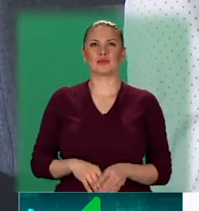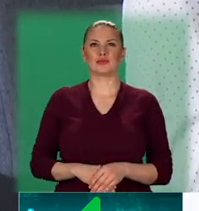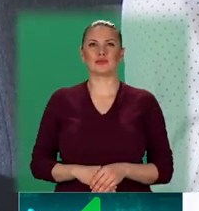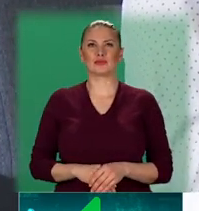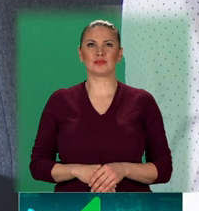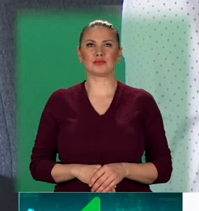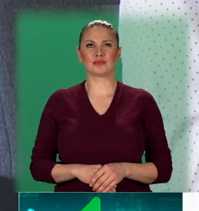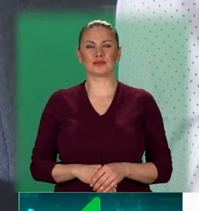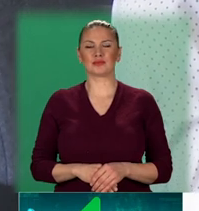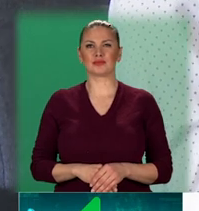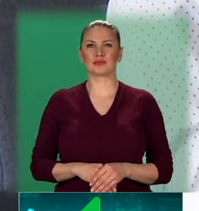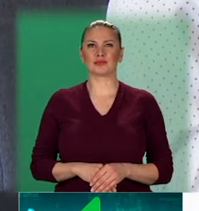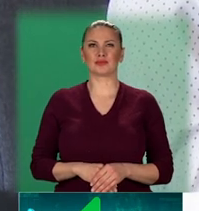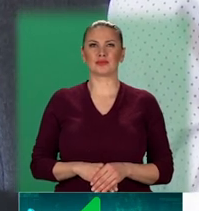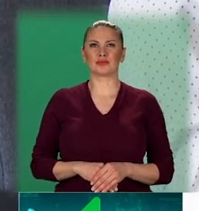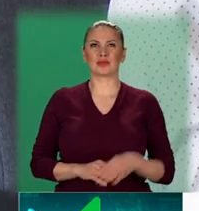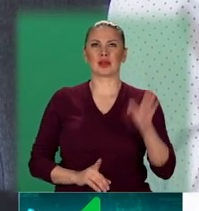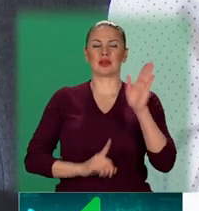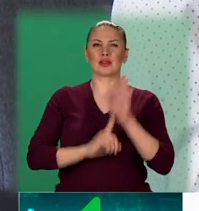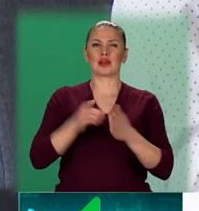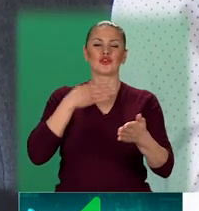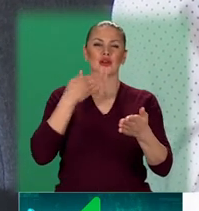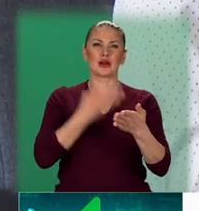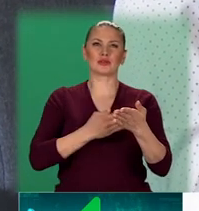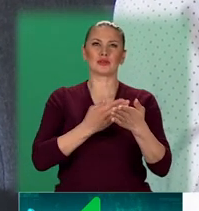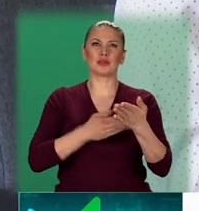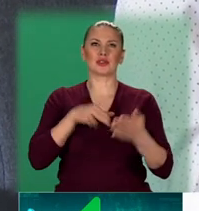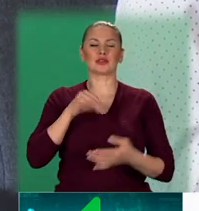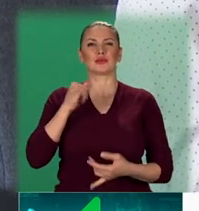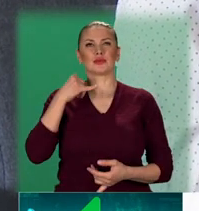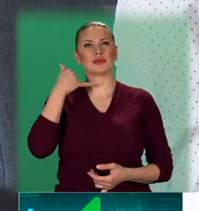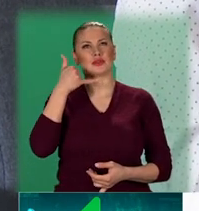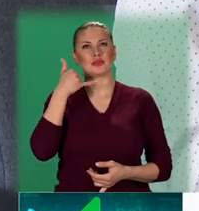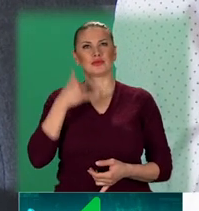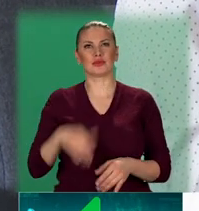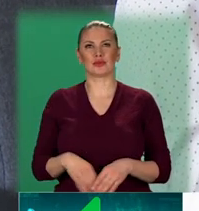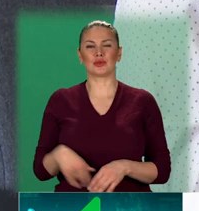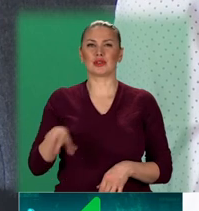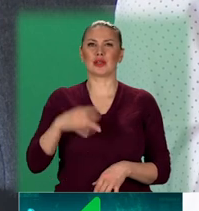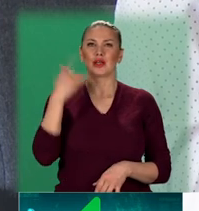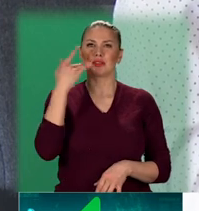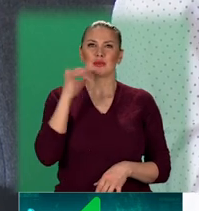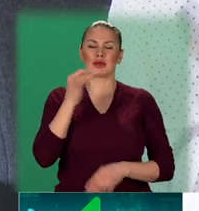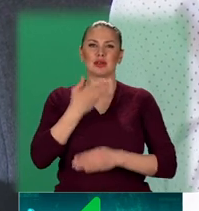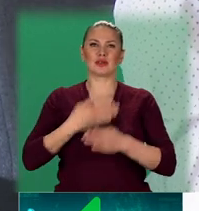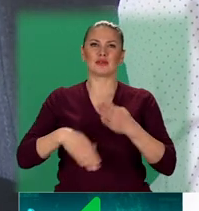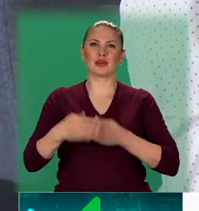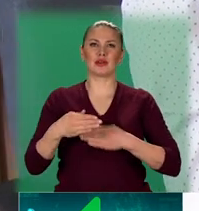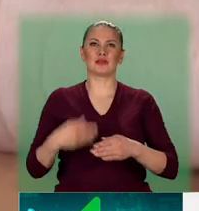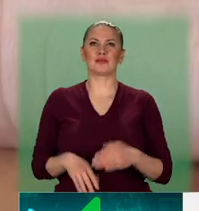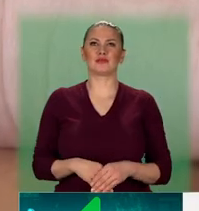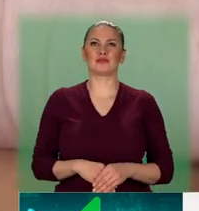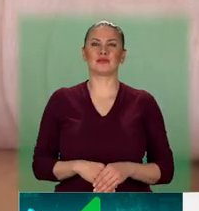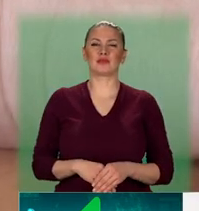был на Сахалине. Угу. Это я знаю. Так, а еще? Что в Александровске Сахалине? Сахалинском открытый музей